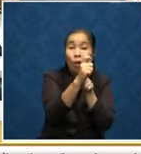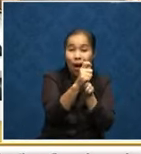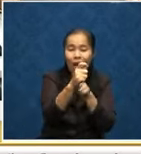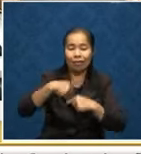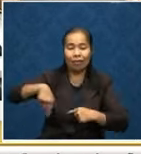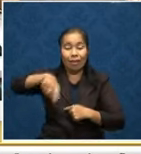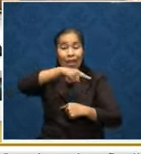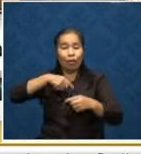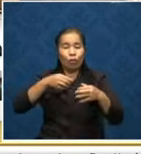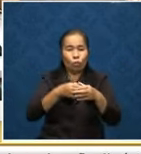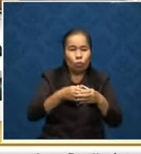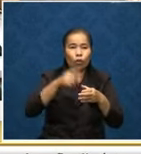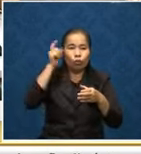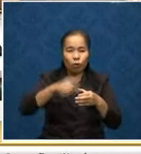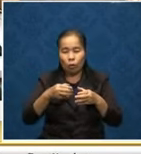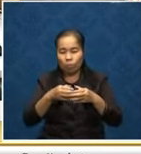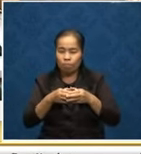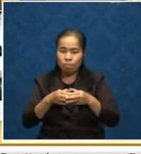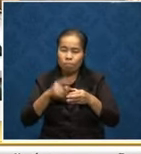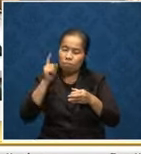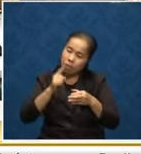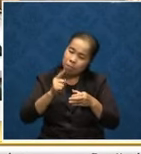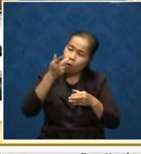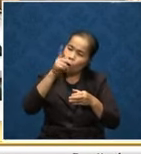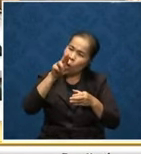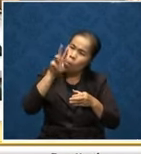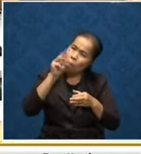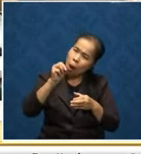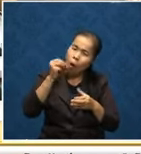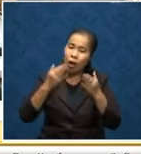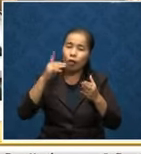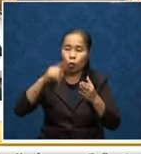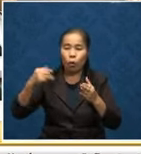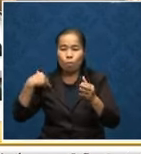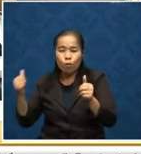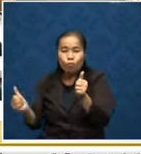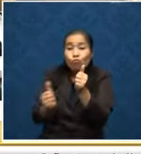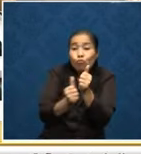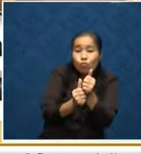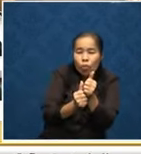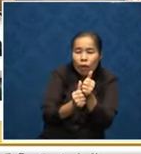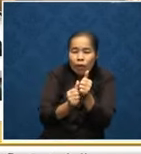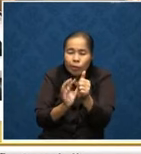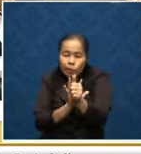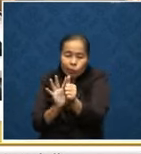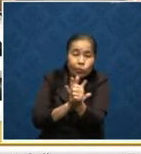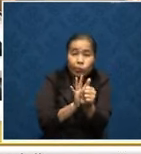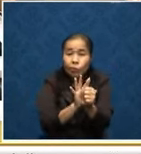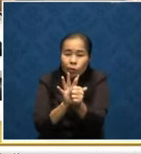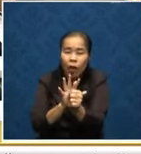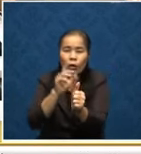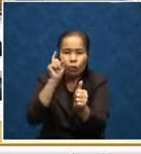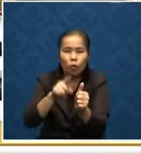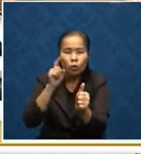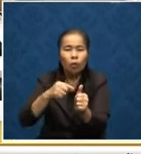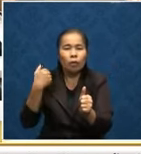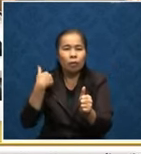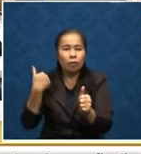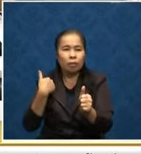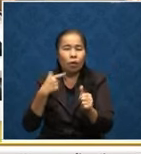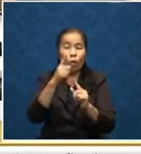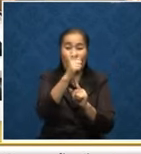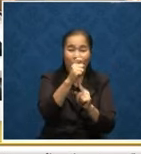ราส่วนหนึ่งก็อาจจะต้องไปเป็นคณะรัฐมนตรีนะครับซึ่งก็จะต้องมีผู้ช่วยหรือว่ามีผู้ติดตามต่างๆมากมายเพราะฉะนั้นก็ต้องเซฟวันอังค